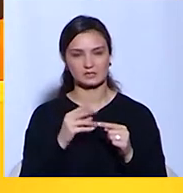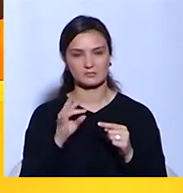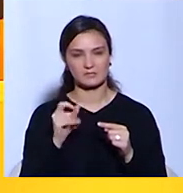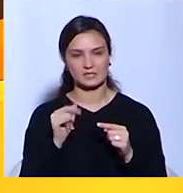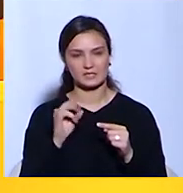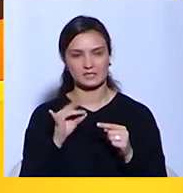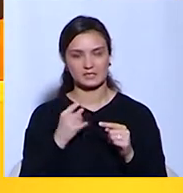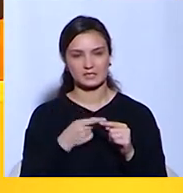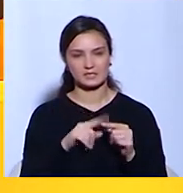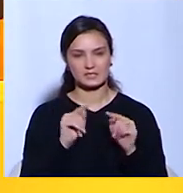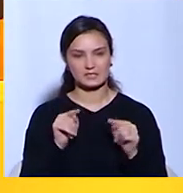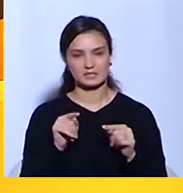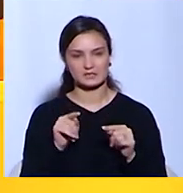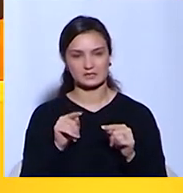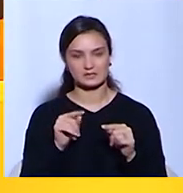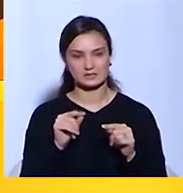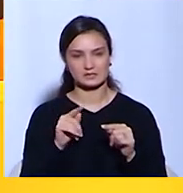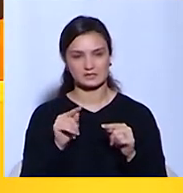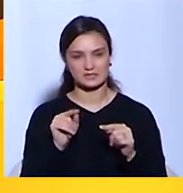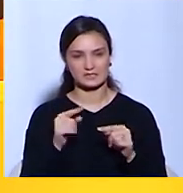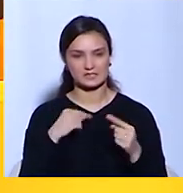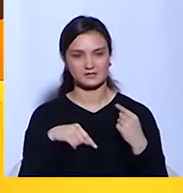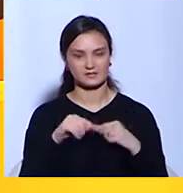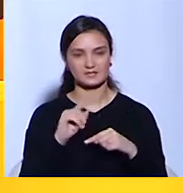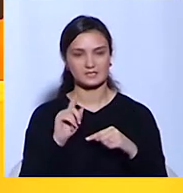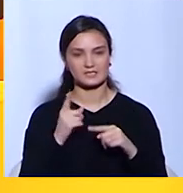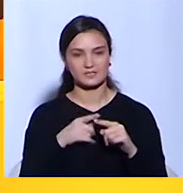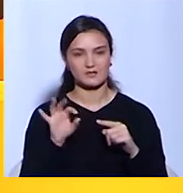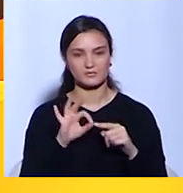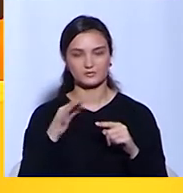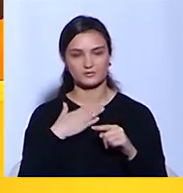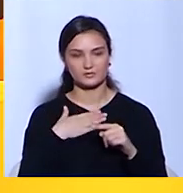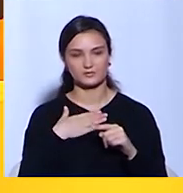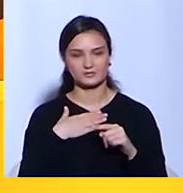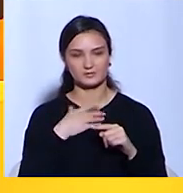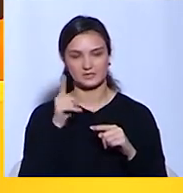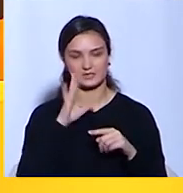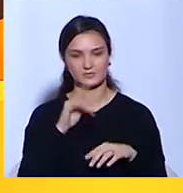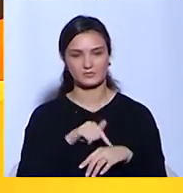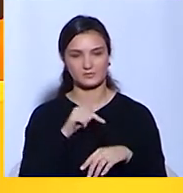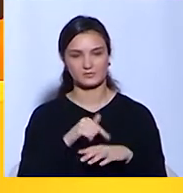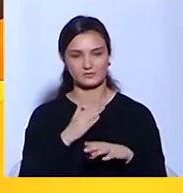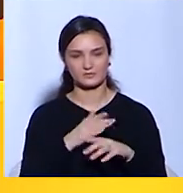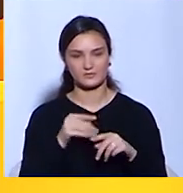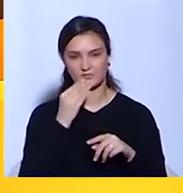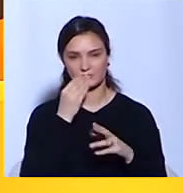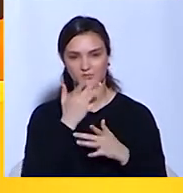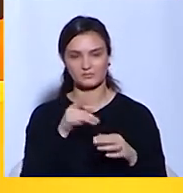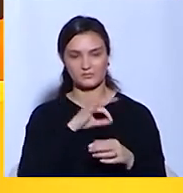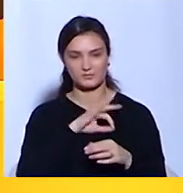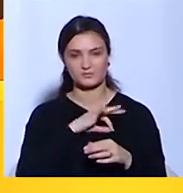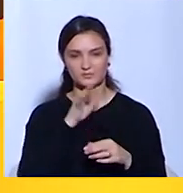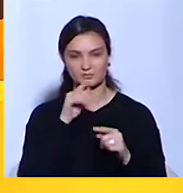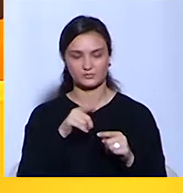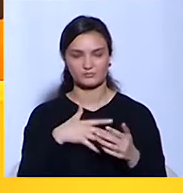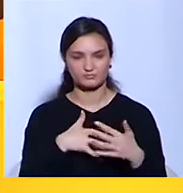მეთანი და ის მეტეორიზმი, რომლის გამოც ჩვენ გარკვეული დისკომფორტი გვაქვს ხოლმე ამ პროდუქტების მოხმარებისას.